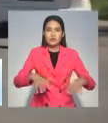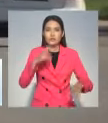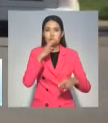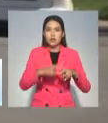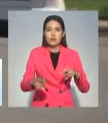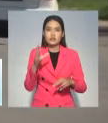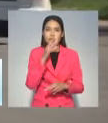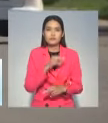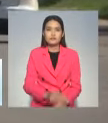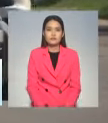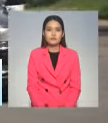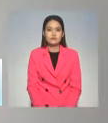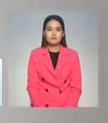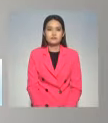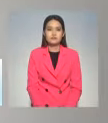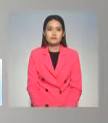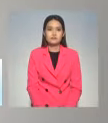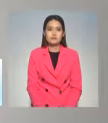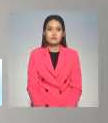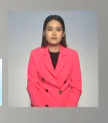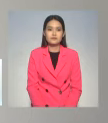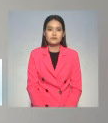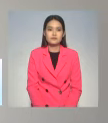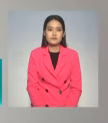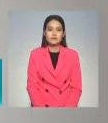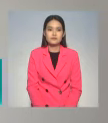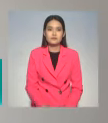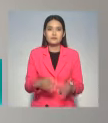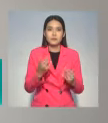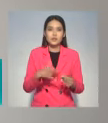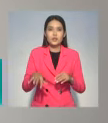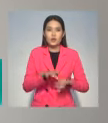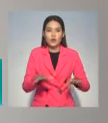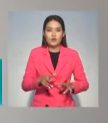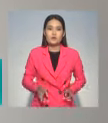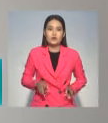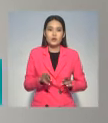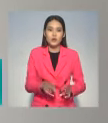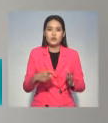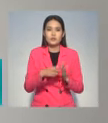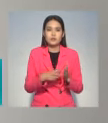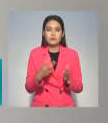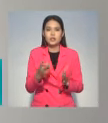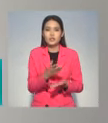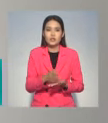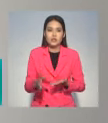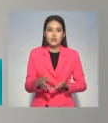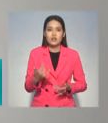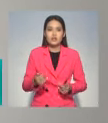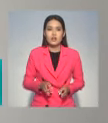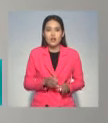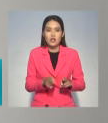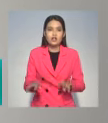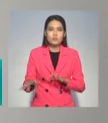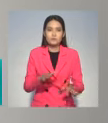бостандығынан айырылуы мүмкін. Аталған дерек Қазақстан Республикасы қылмыстық кодексінің 345-ші бабының 2-ші бөлігінде көзделген қылмыстық құқық